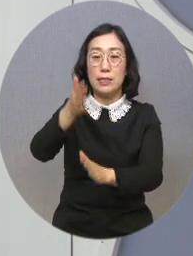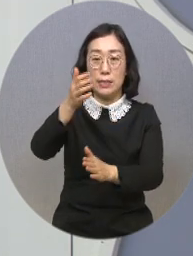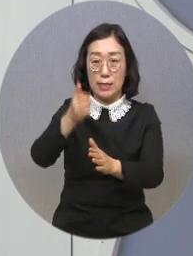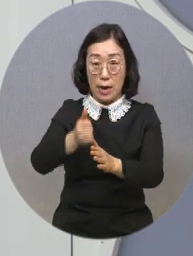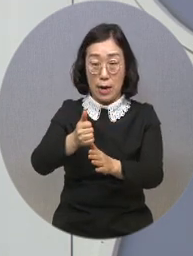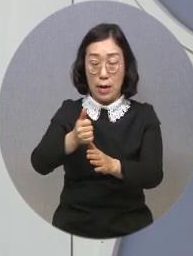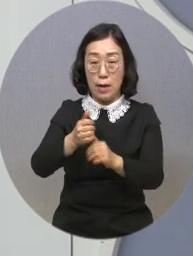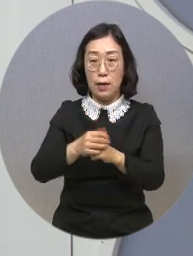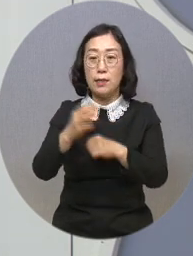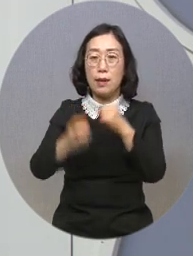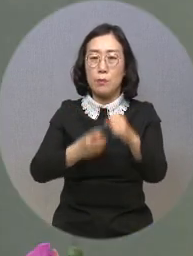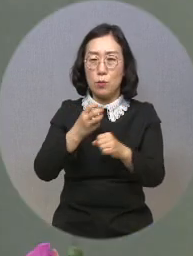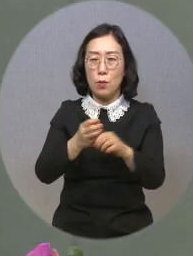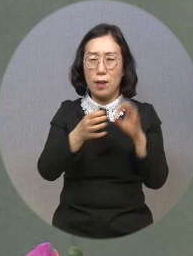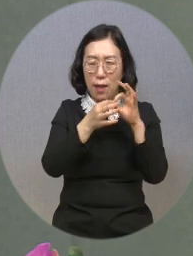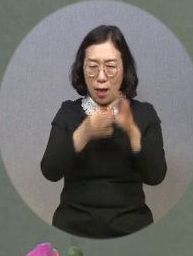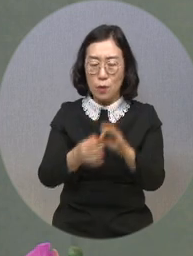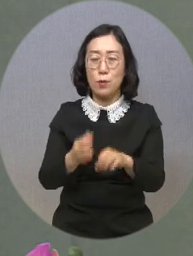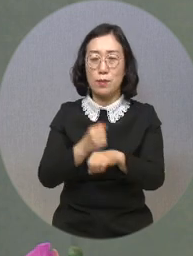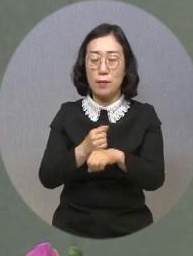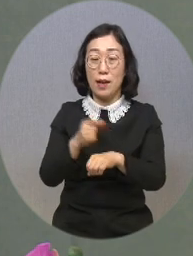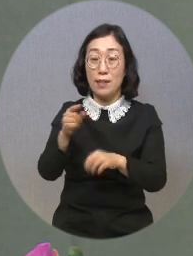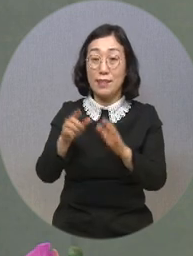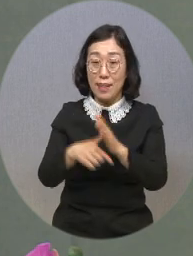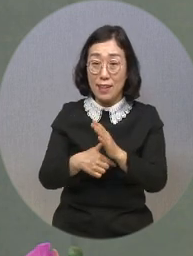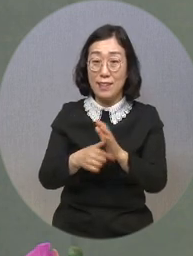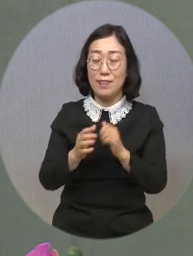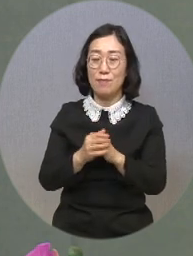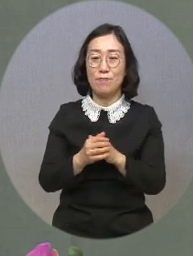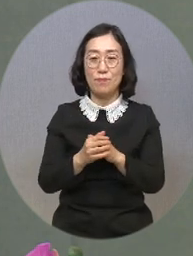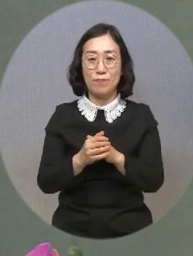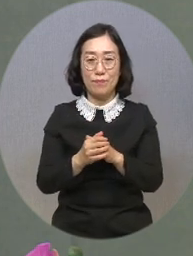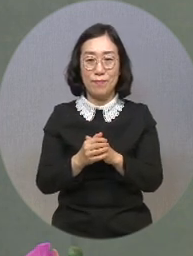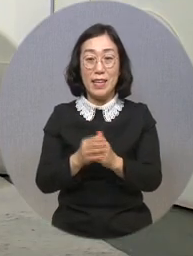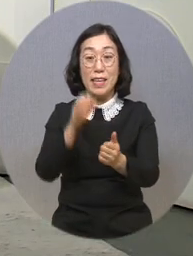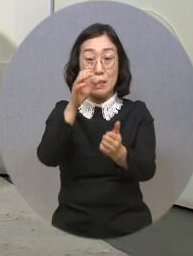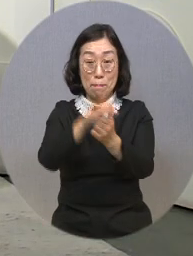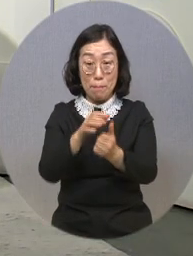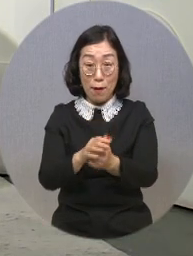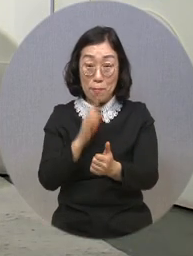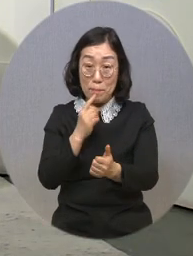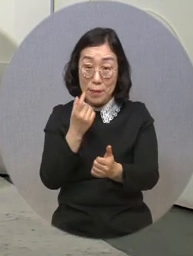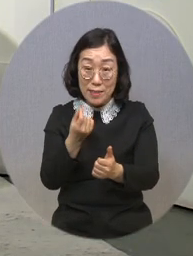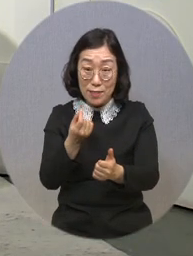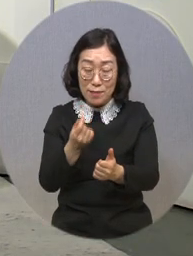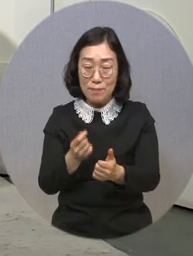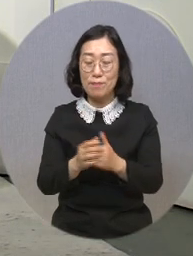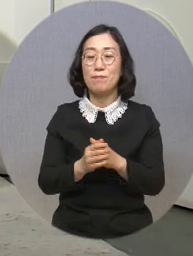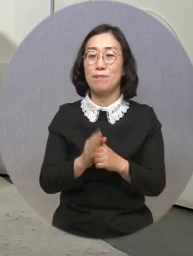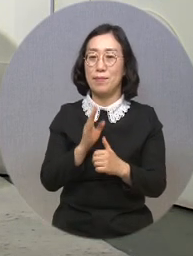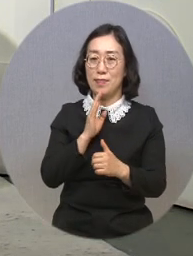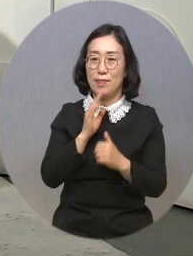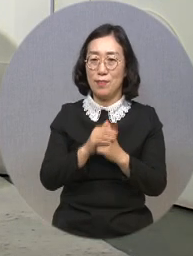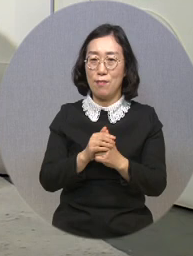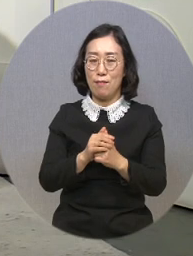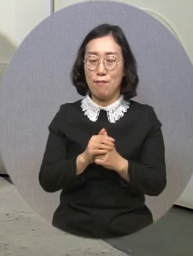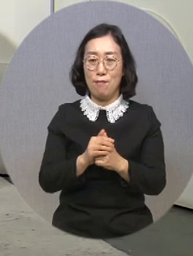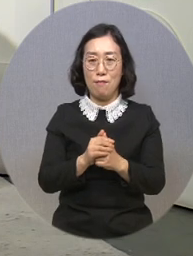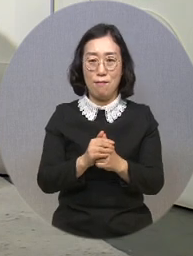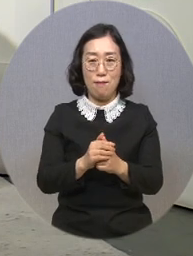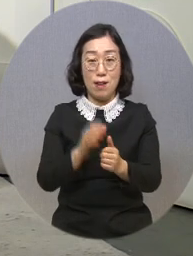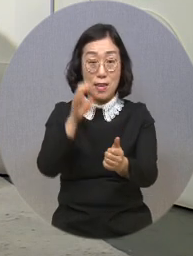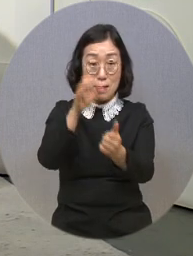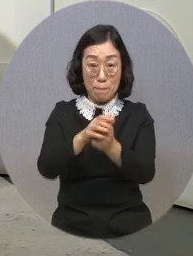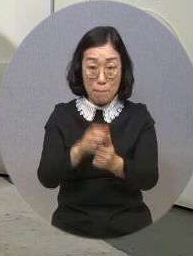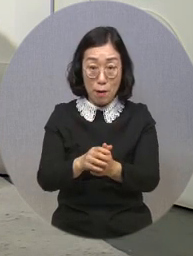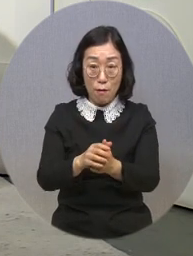동안 공무원 생활을 했습니다. 그러니까 그때는 다 임명직이죠. 네, 그렇습니다. 임명직 시장도 해보시고